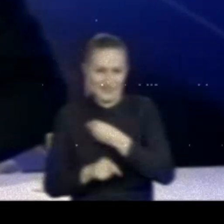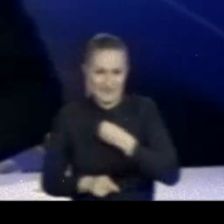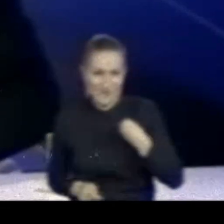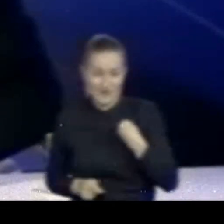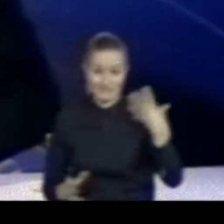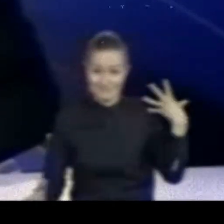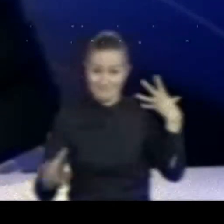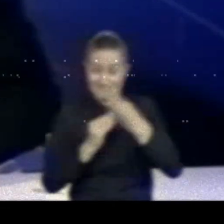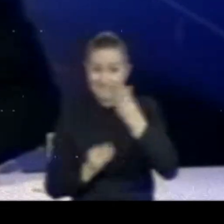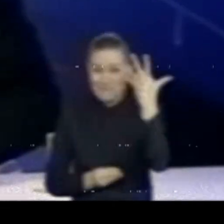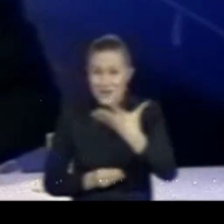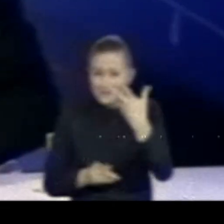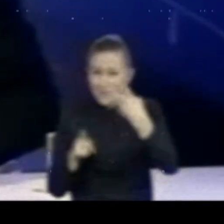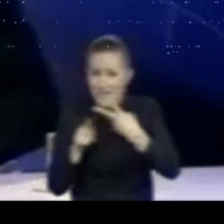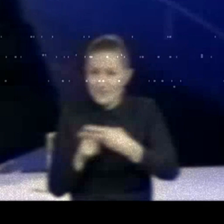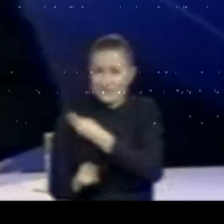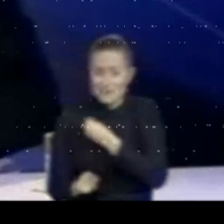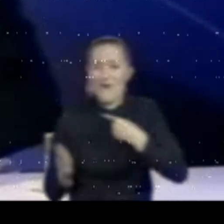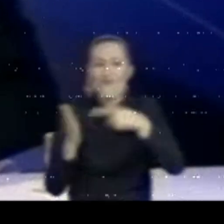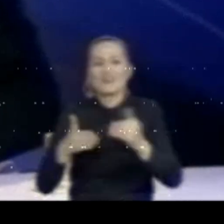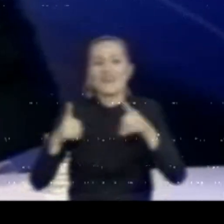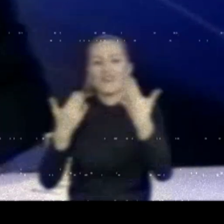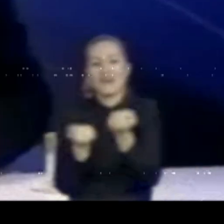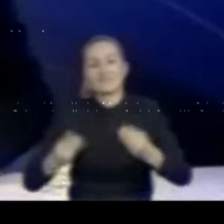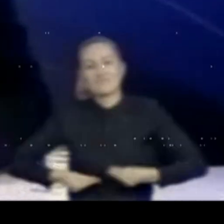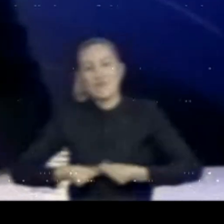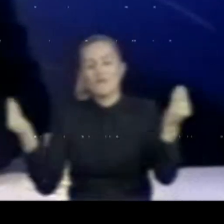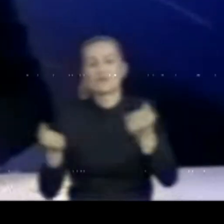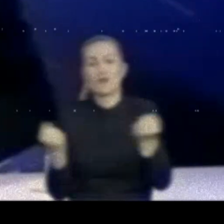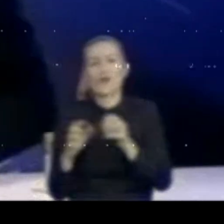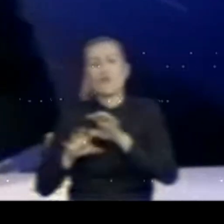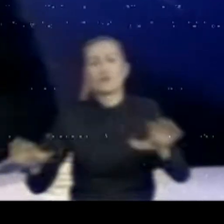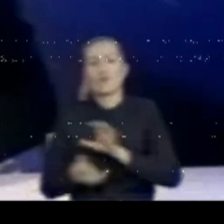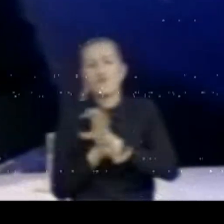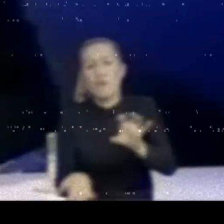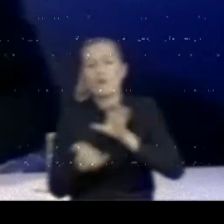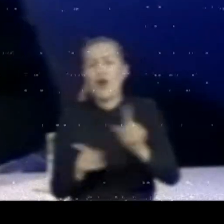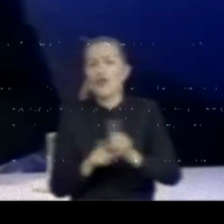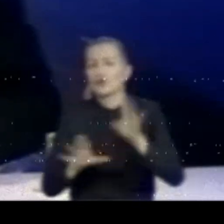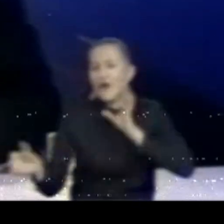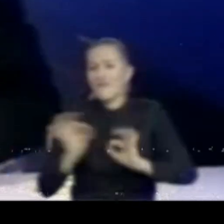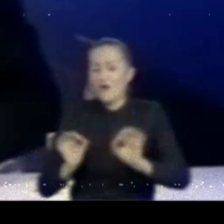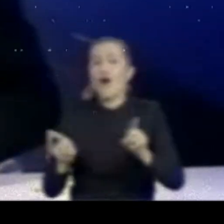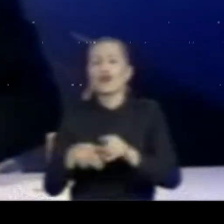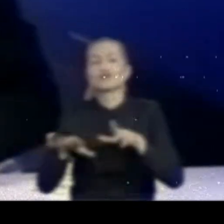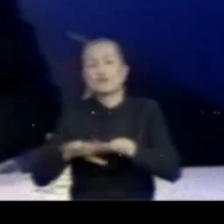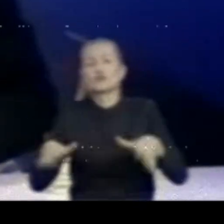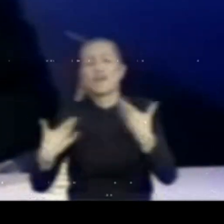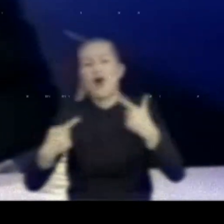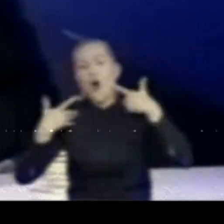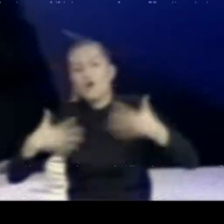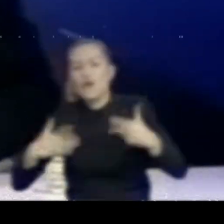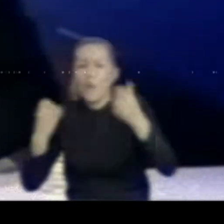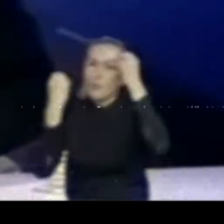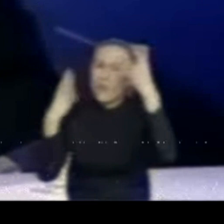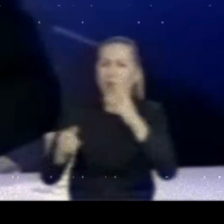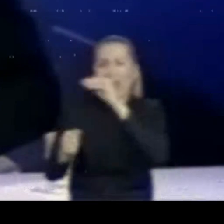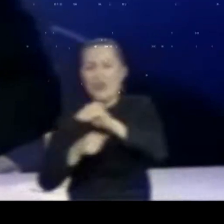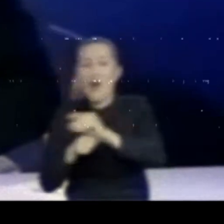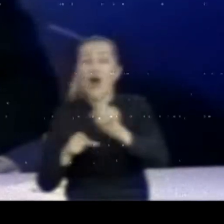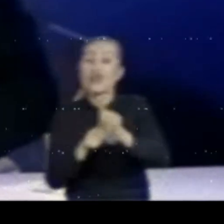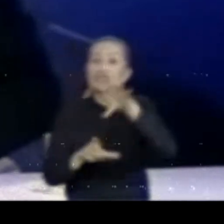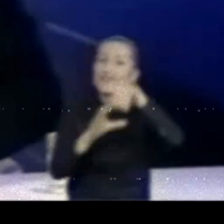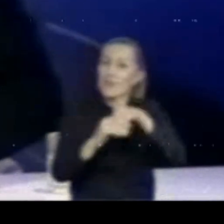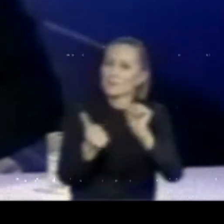lat Telewizji Polskiej to przede wszystkim rozwój, silna publicystyka i informacja, atrakcyjna oferta rozrywkowa, kulturalna, edukacyjna